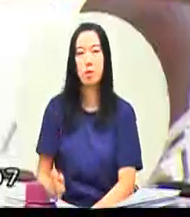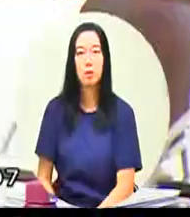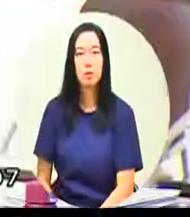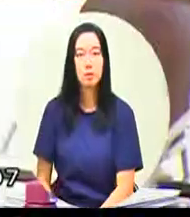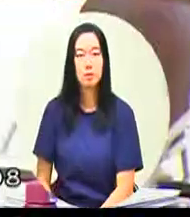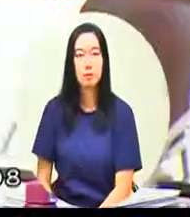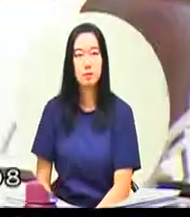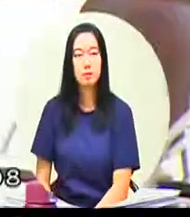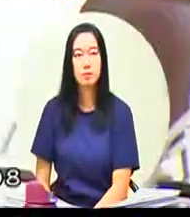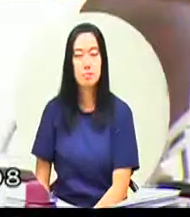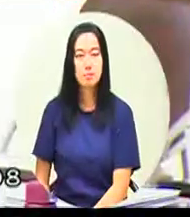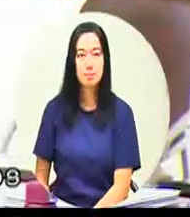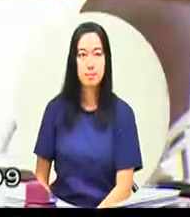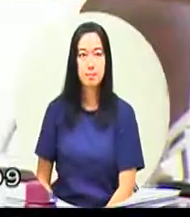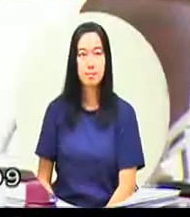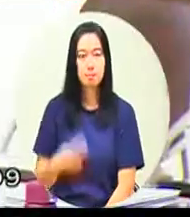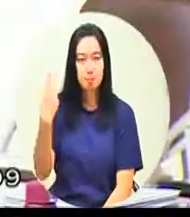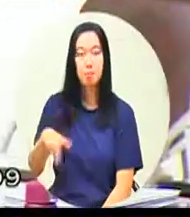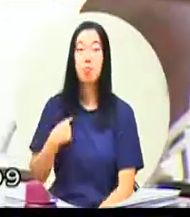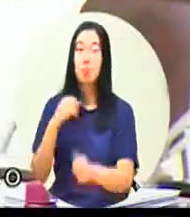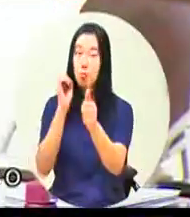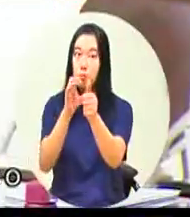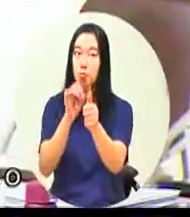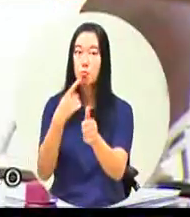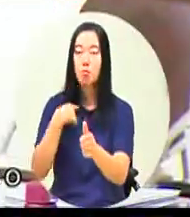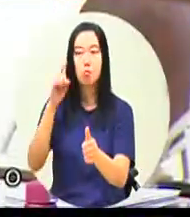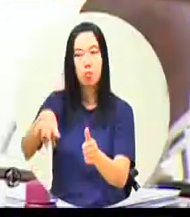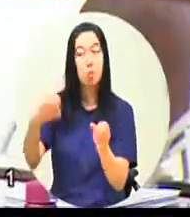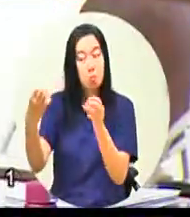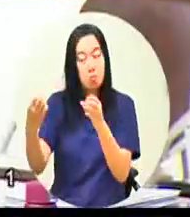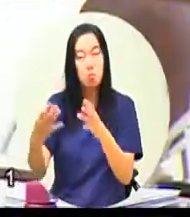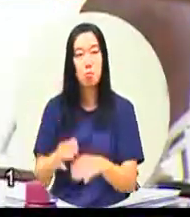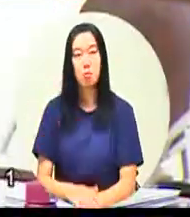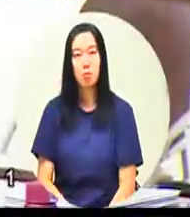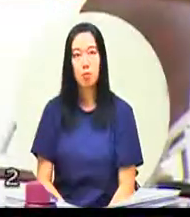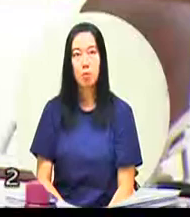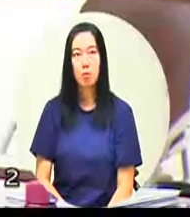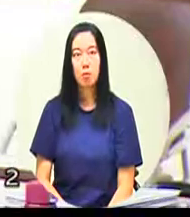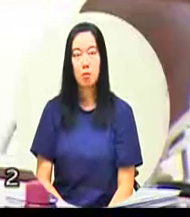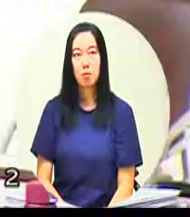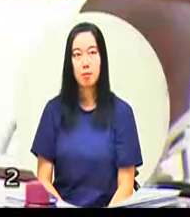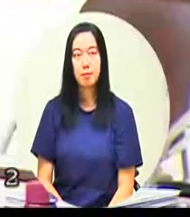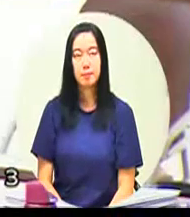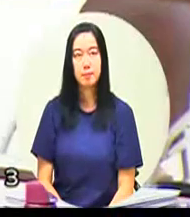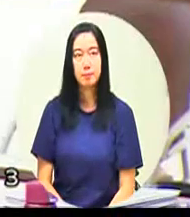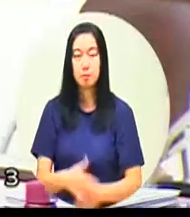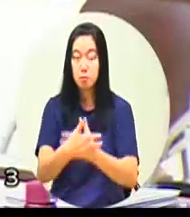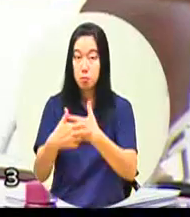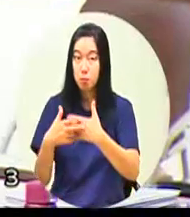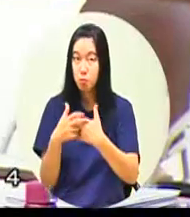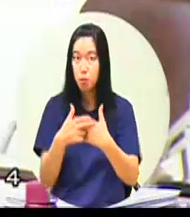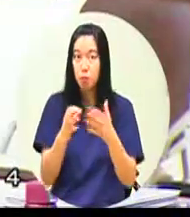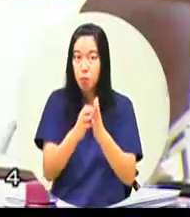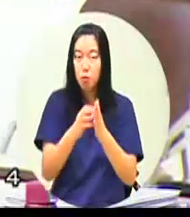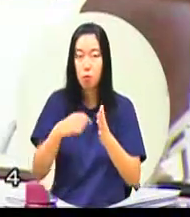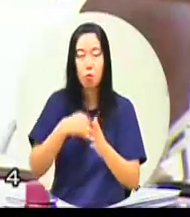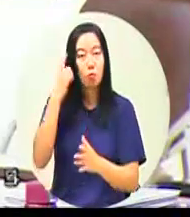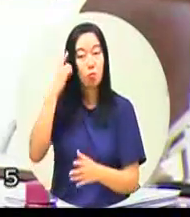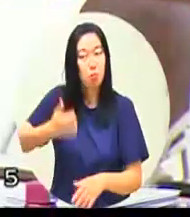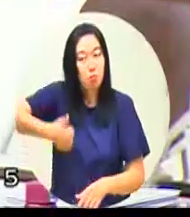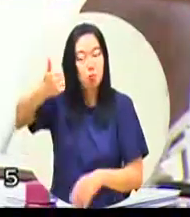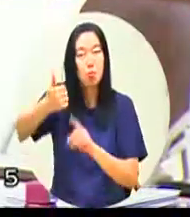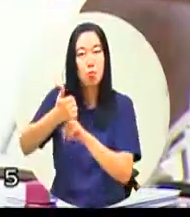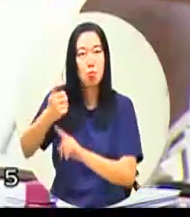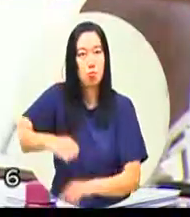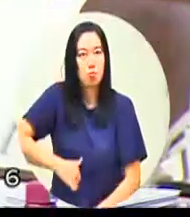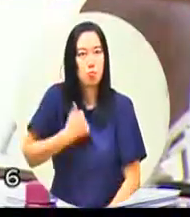天我再好好的去探讨哈。那我们卫生局，我觉得现在的卫生局长他真